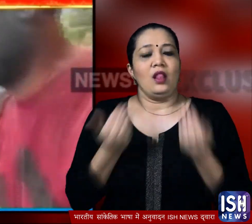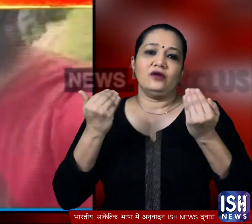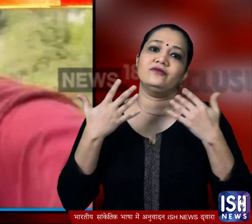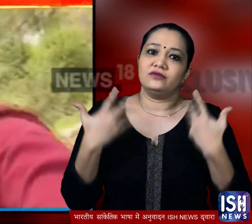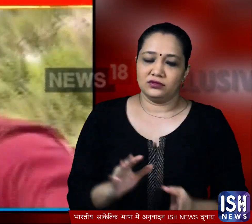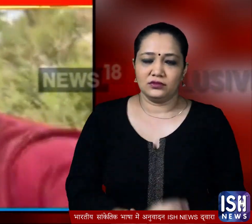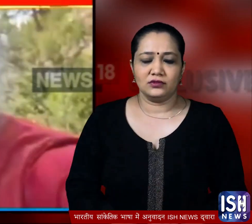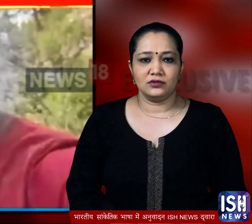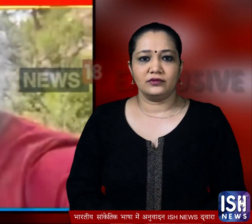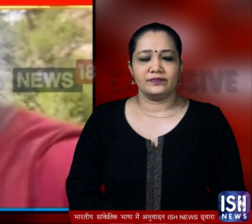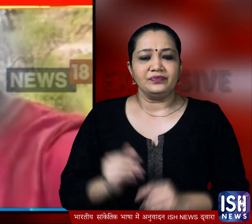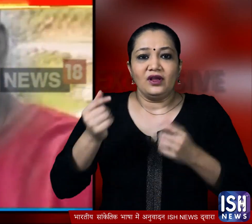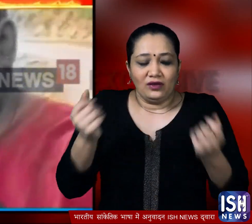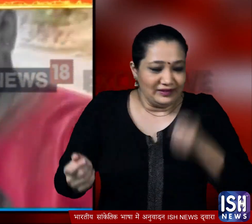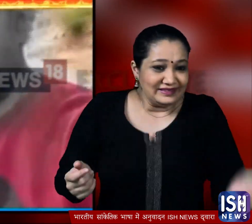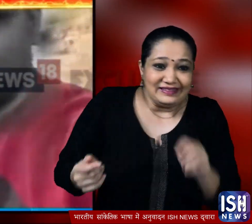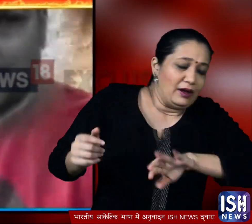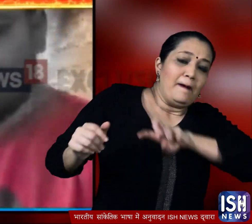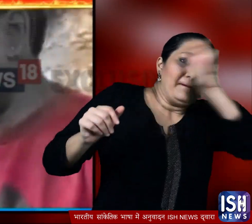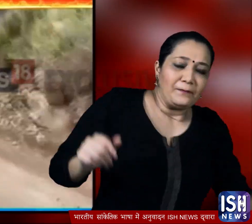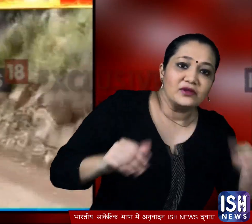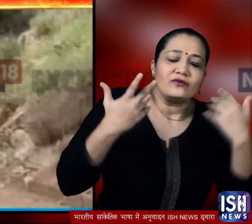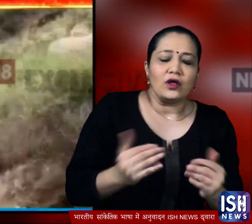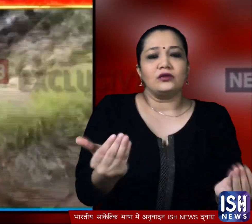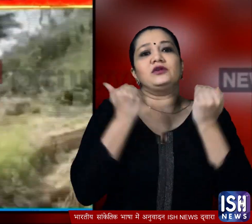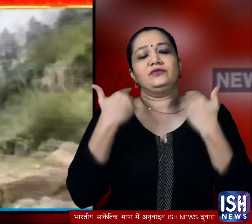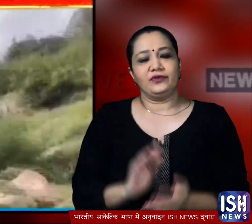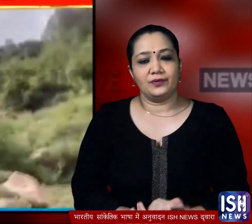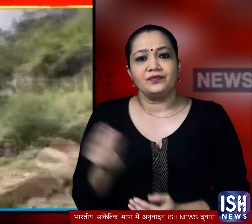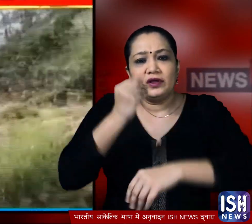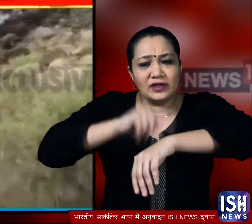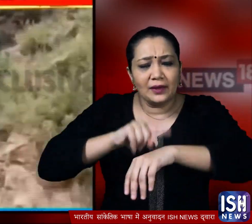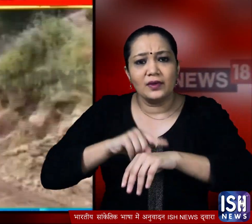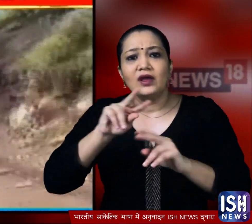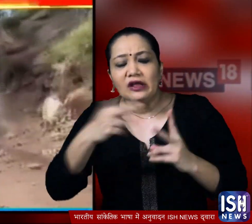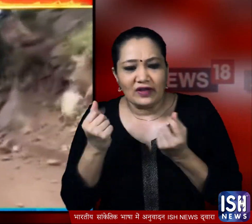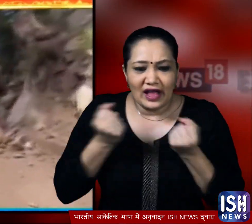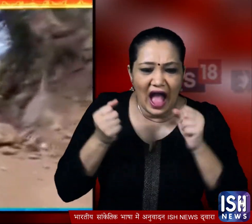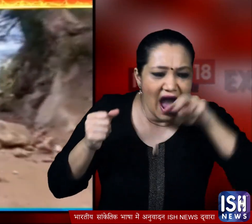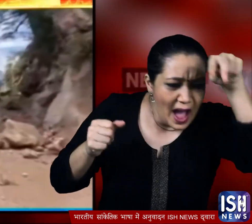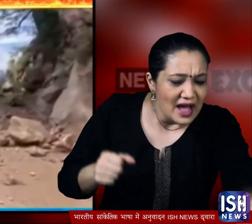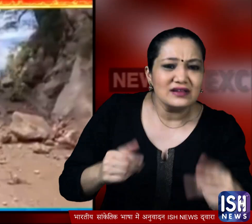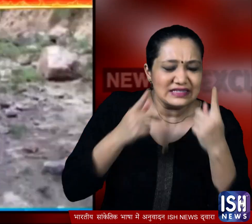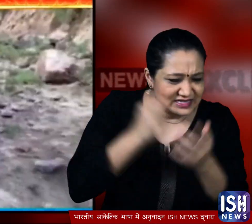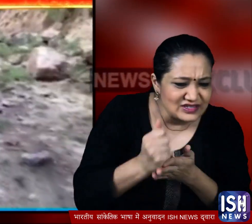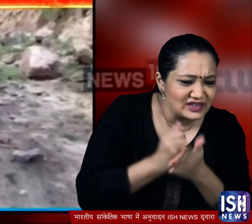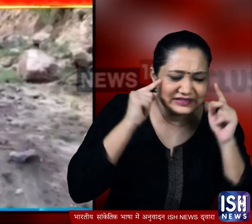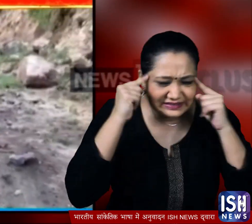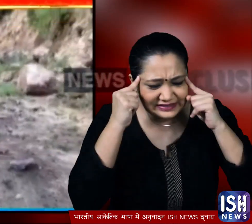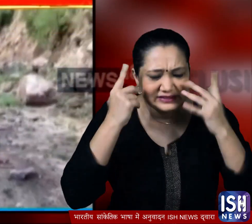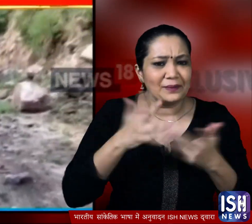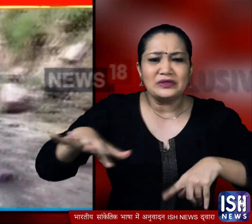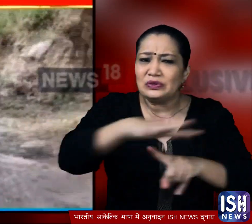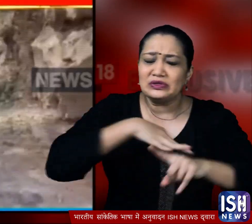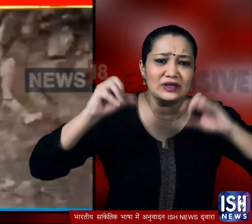पाए। हमें खिड़की से बाहर हम गिर गए थे, तो किसी तरीके से हम बच गए। कुछ देर बाद दोनों ने गाड़ी में फंसे लोगों तक पहुंचने की कोशिश शुरू की, लेकिन